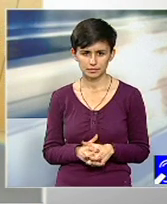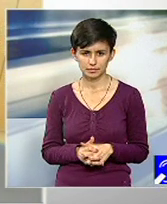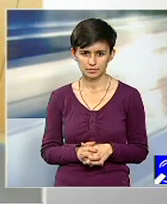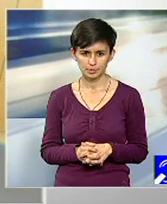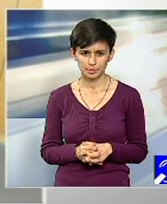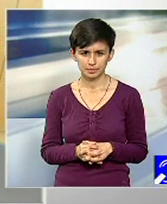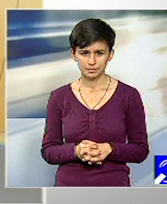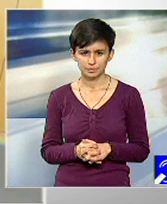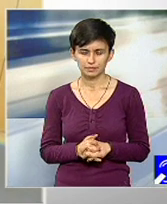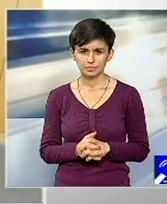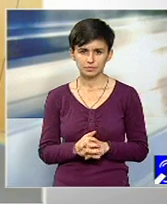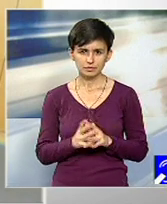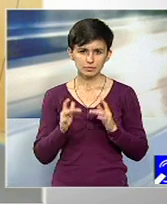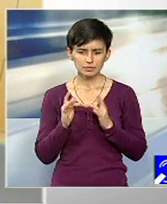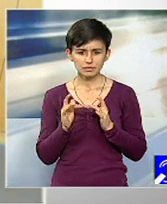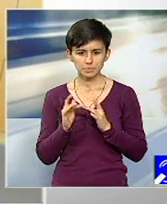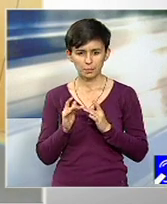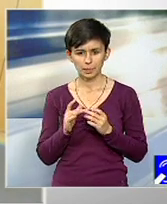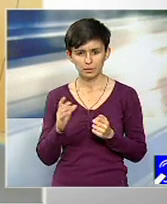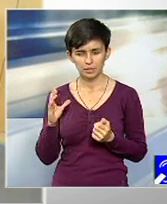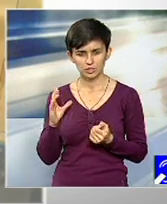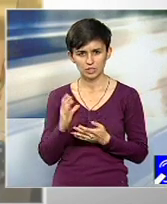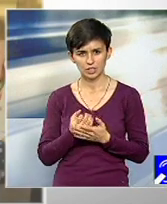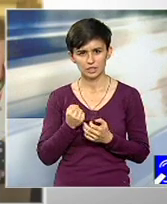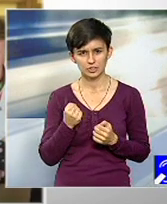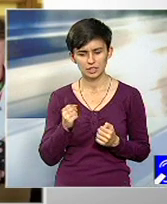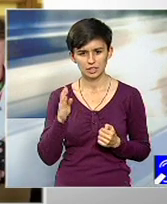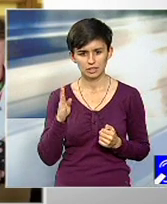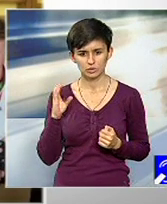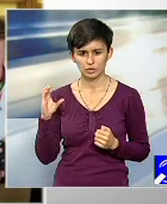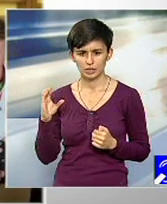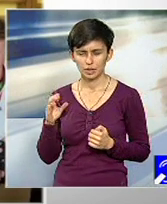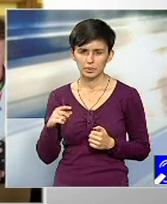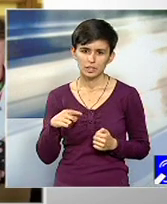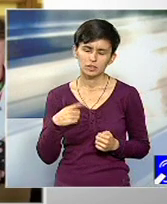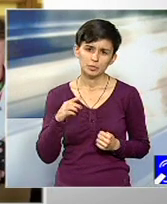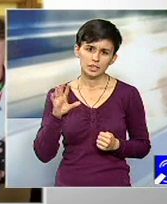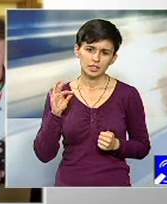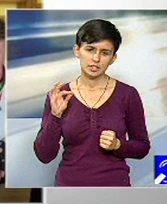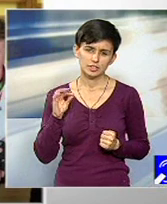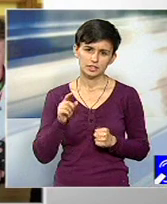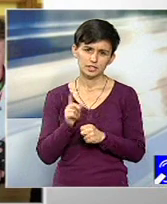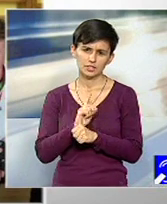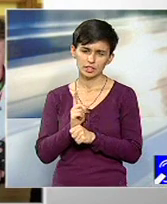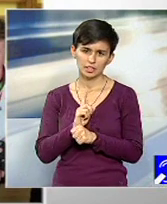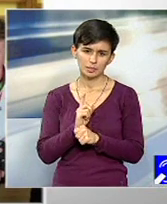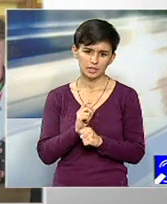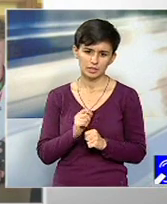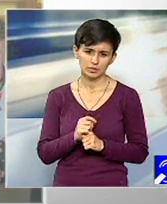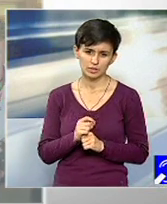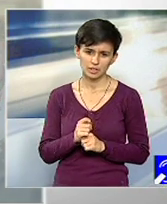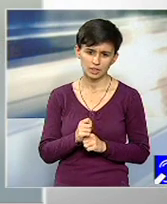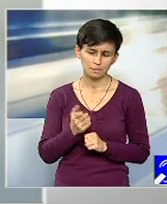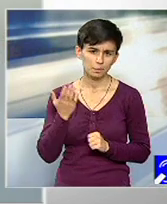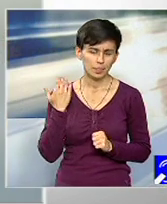Meciul câștigat cu Bacău după vreo 50 de minute foarte intense a fost,